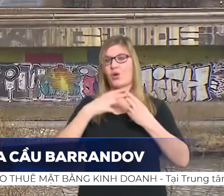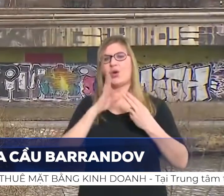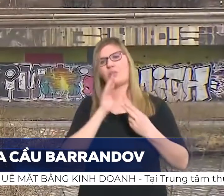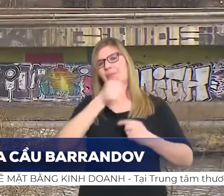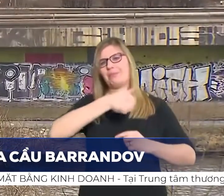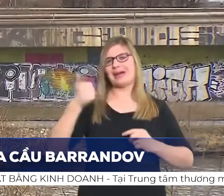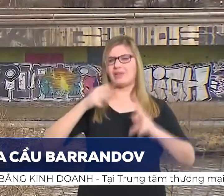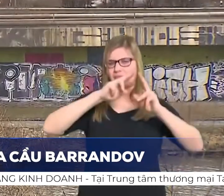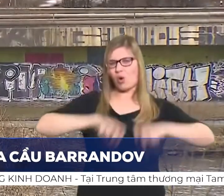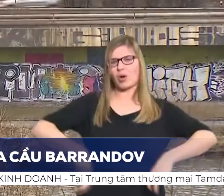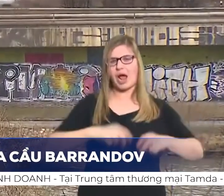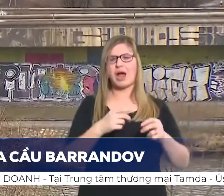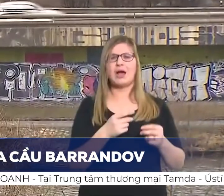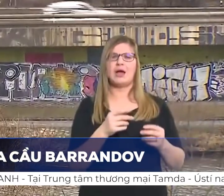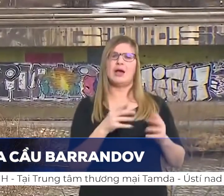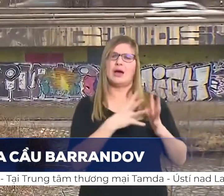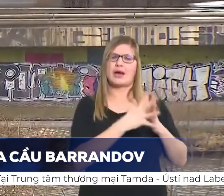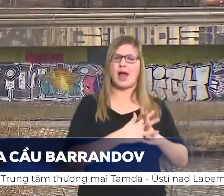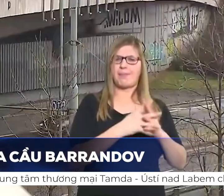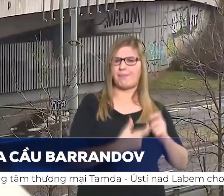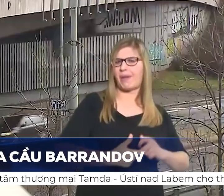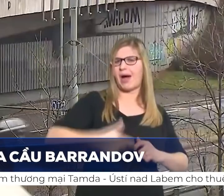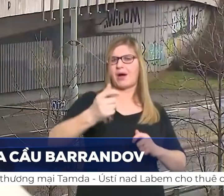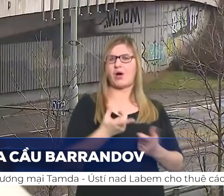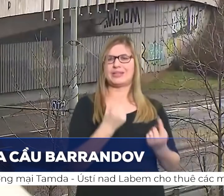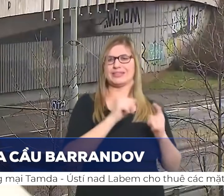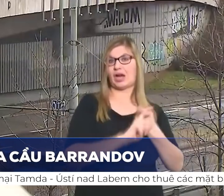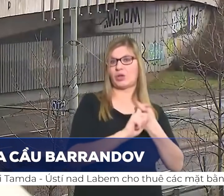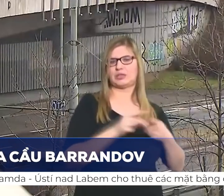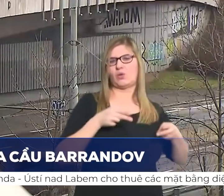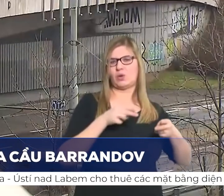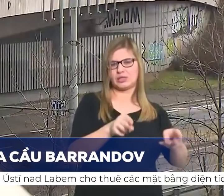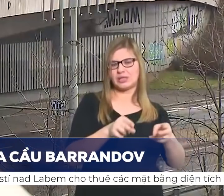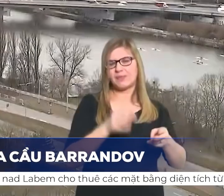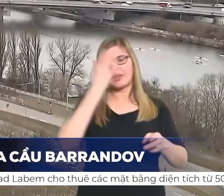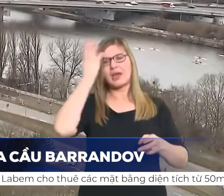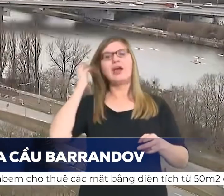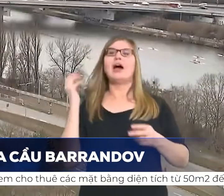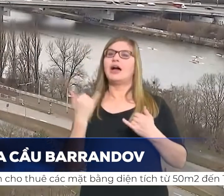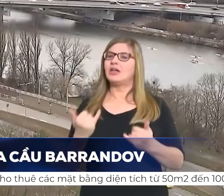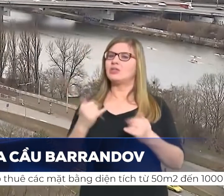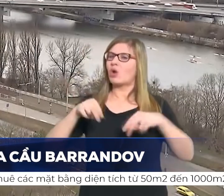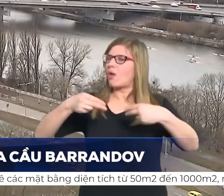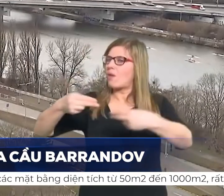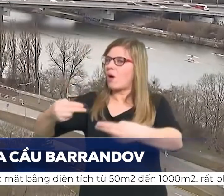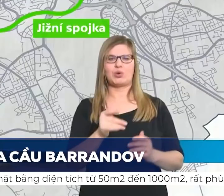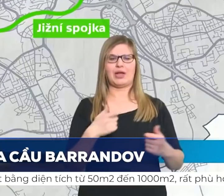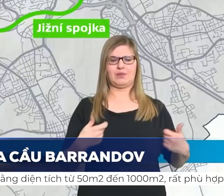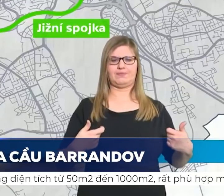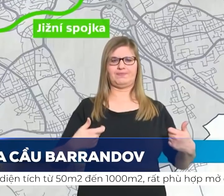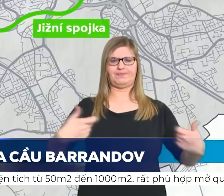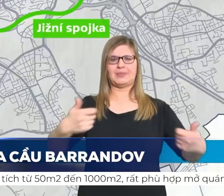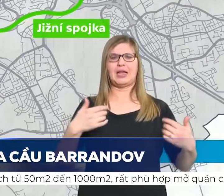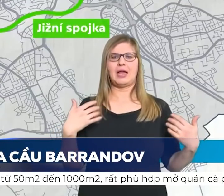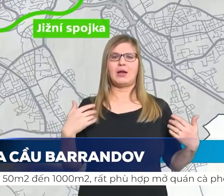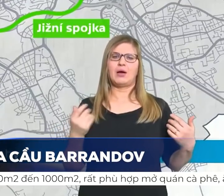và Haie. Các làn đường dành riêng cho xe buýt tại Yemerenkova, Vrbova và Modranska sẽ được mở rộng ở một số nơi để giúp việc